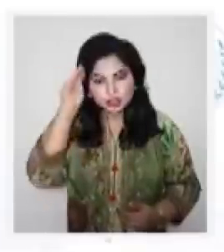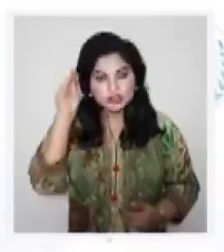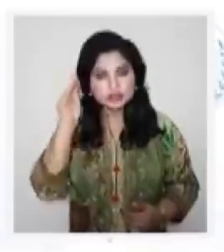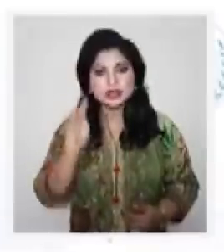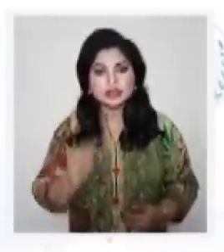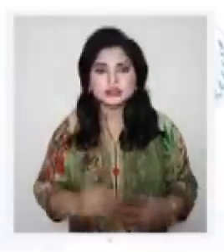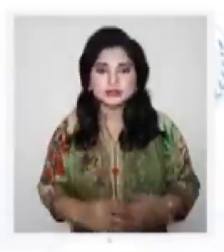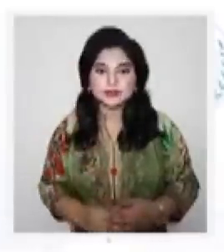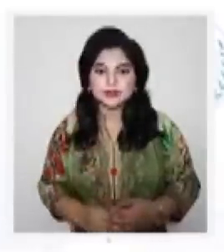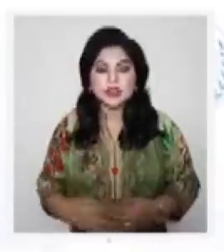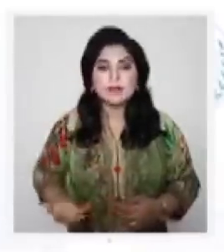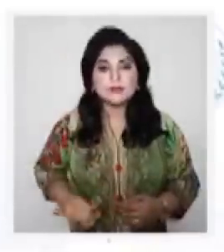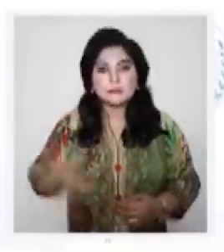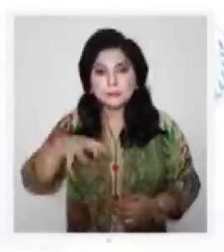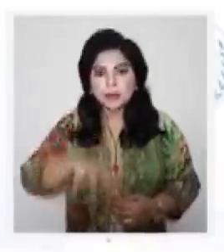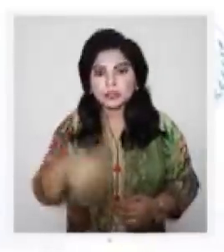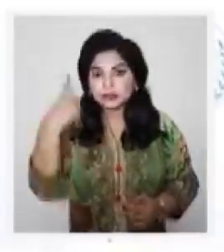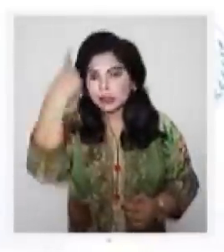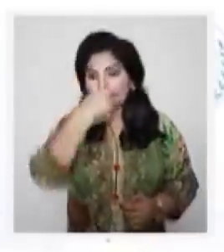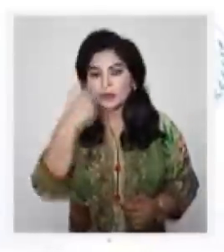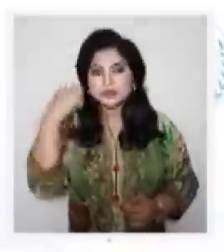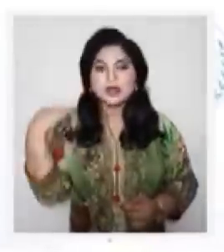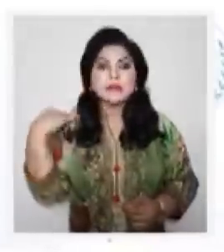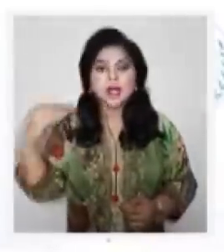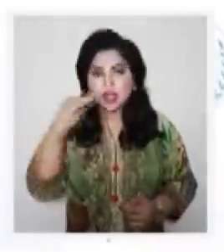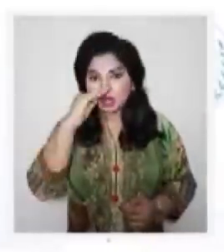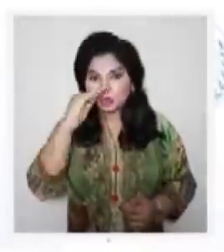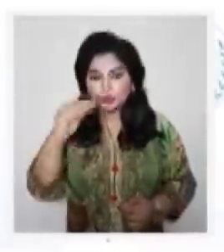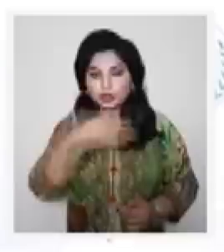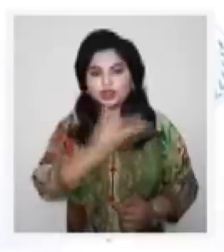প্রিয় সাংবাদিক ভাই ও বোনেরা, সম্মানিত দর্শক শ্রোতাবৃন্দ,